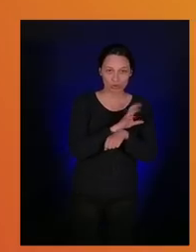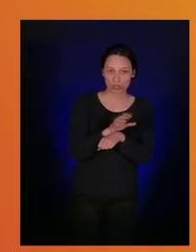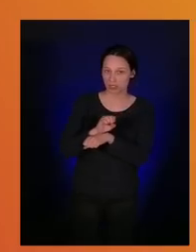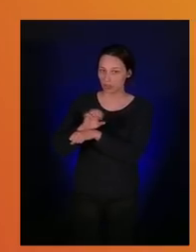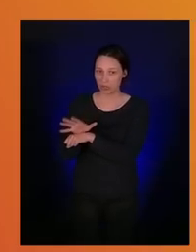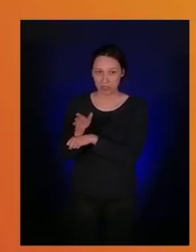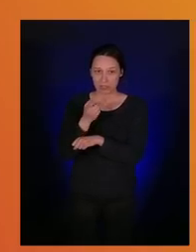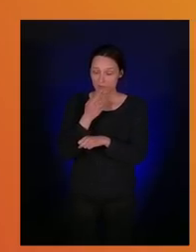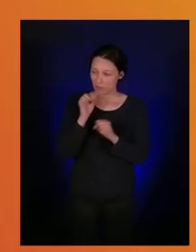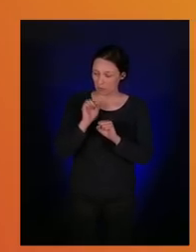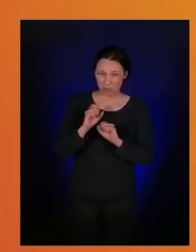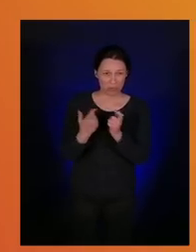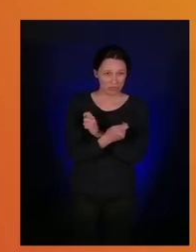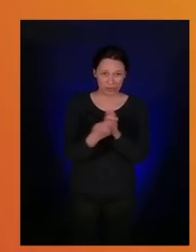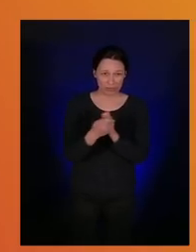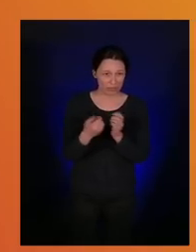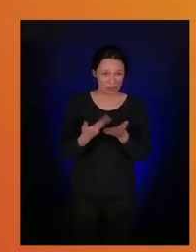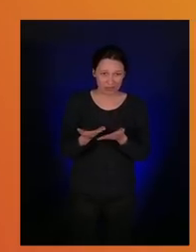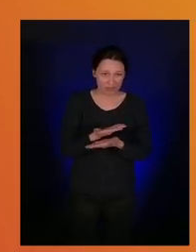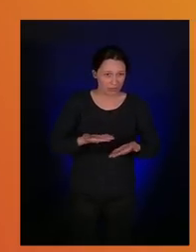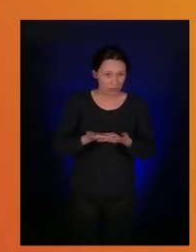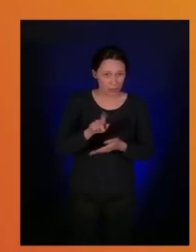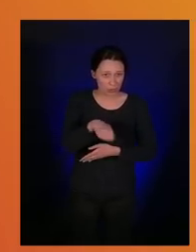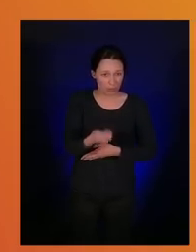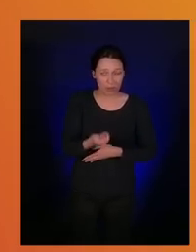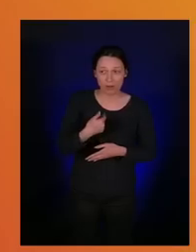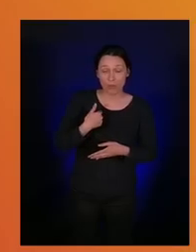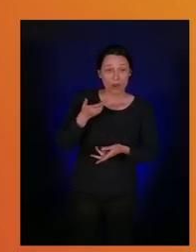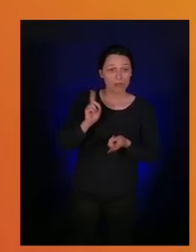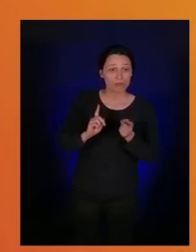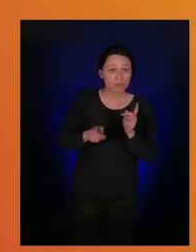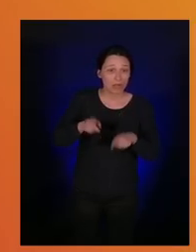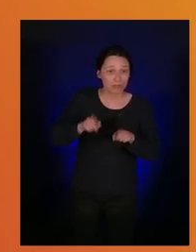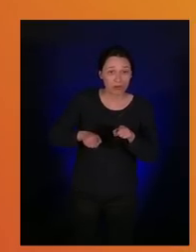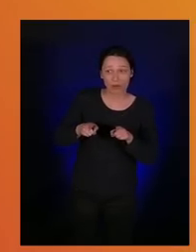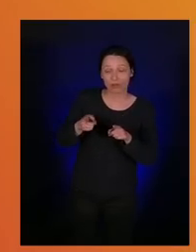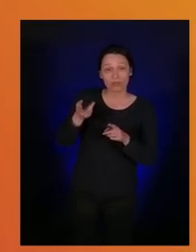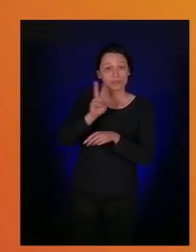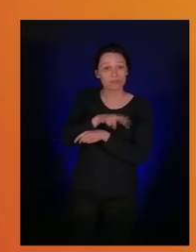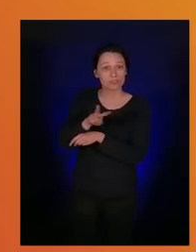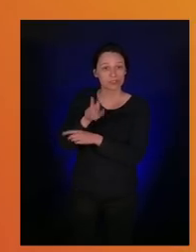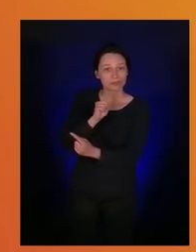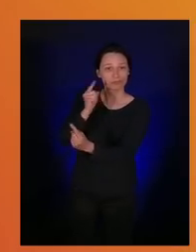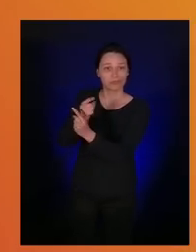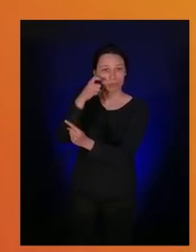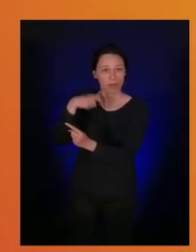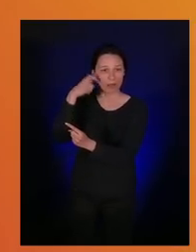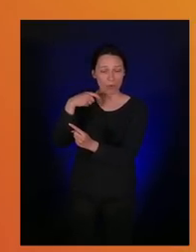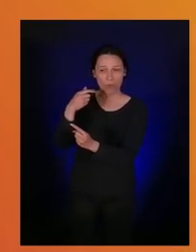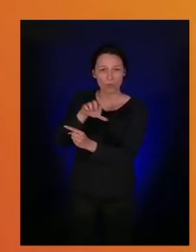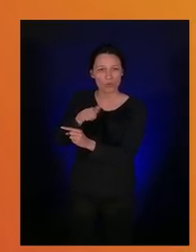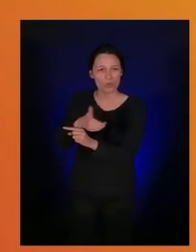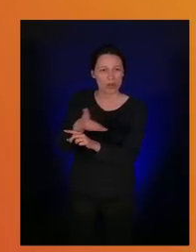absolument normal, même quand moi je couvre une visite de Macron, on nous donne 2 ou 3 heures avant les discours pour pouvoir travailler en amont, même